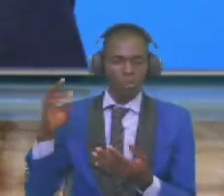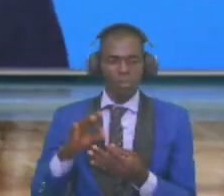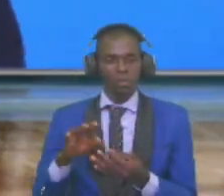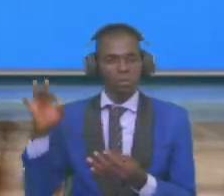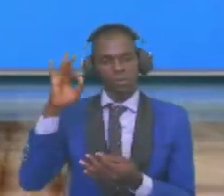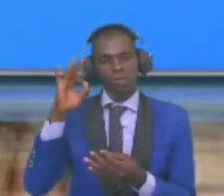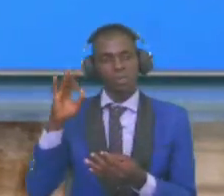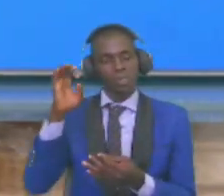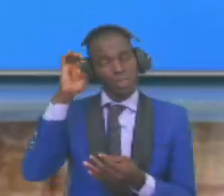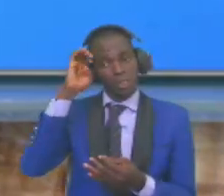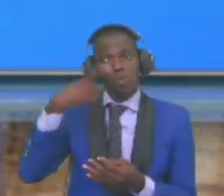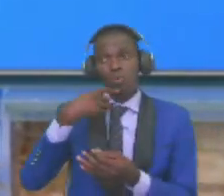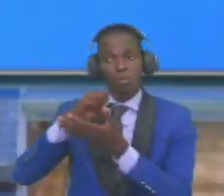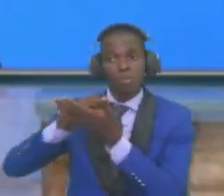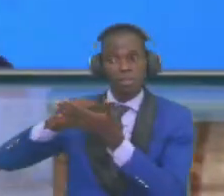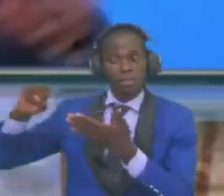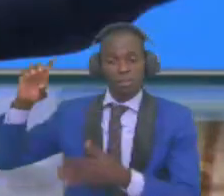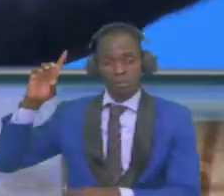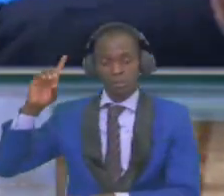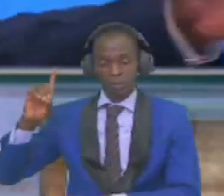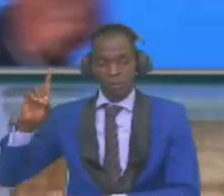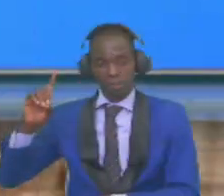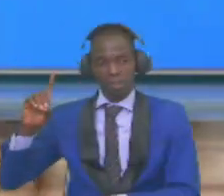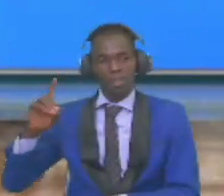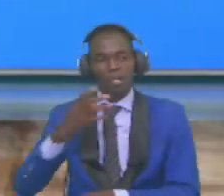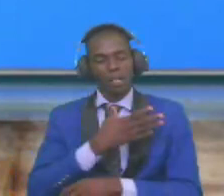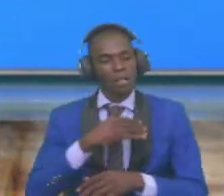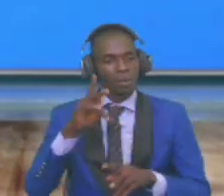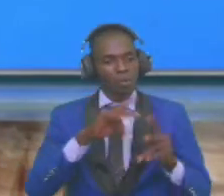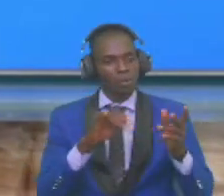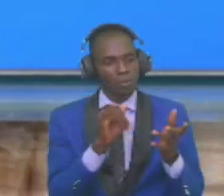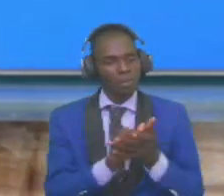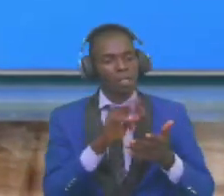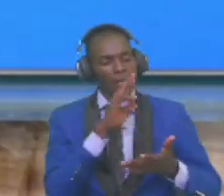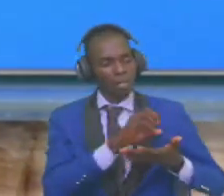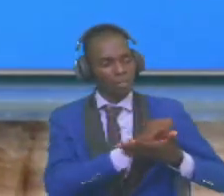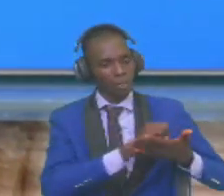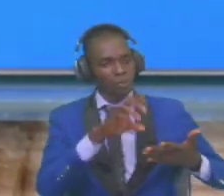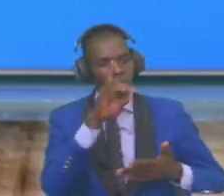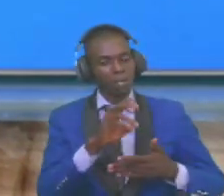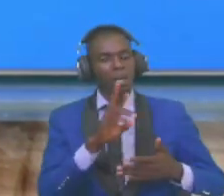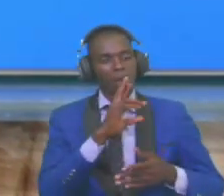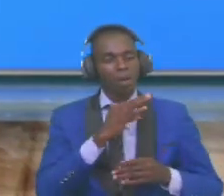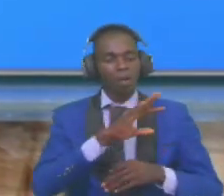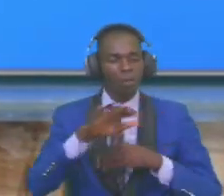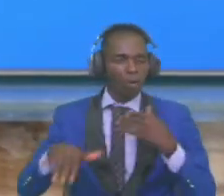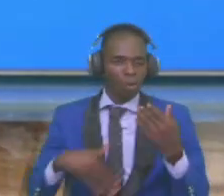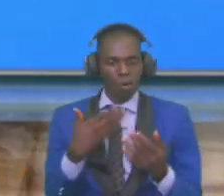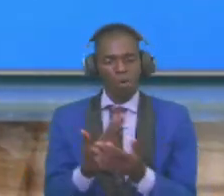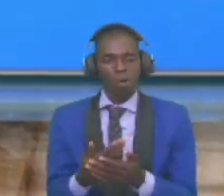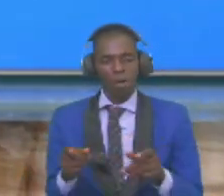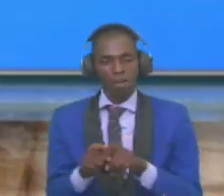pluies et temps ce qui simplifie et ceux qui sont fatigués sont tous